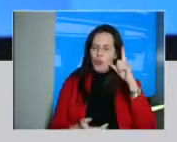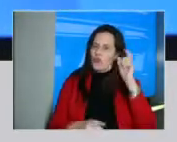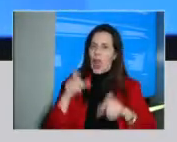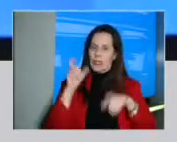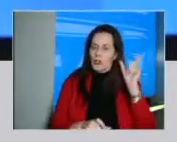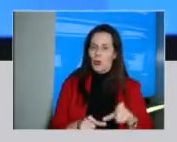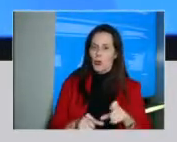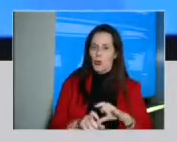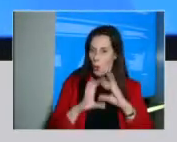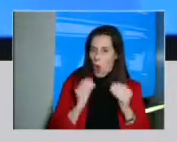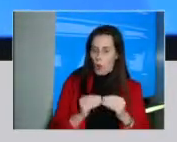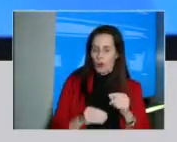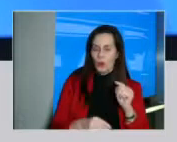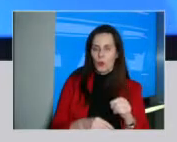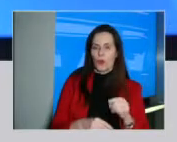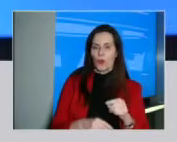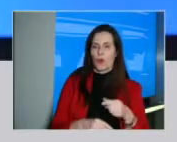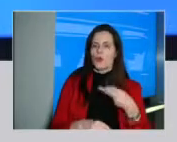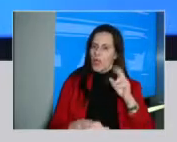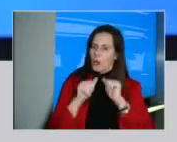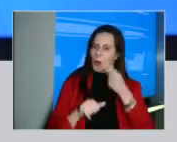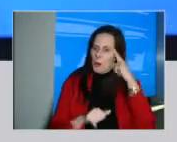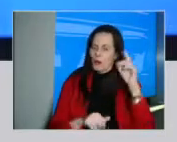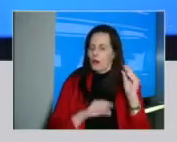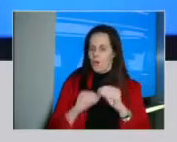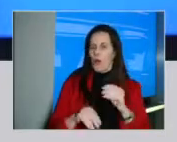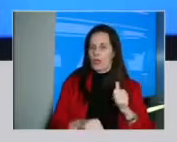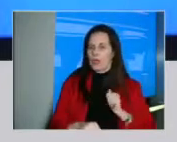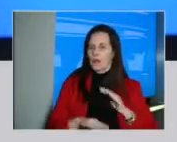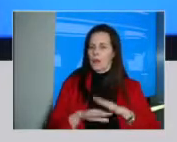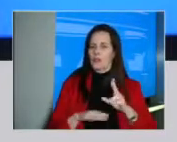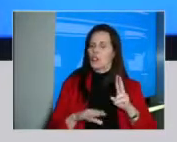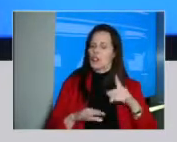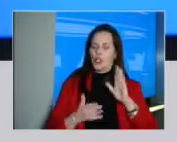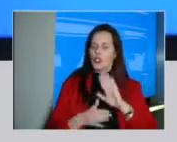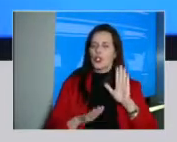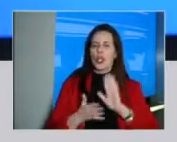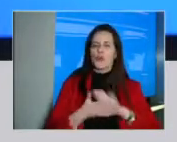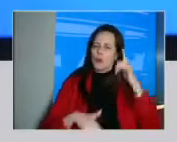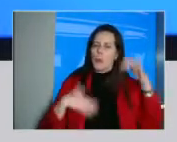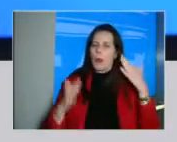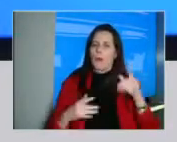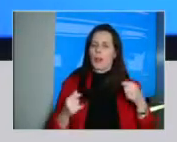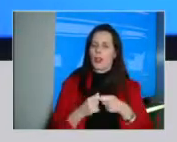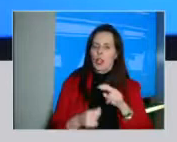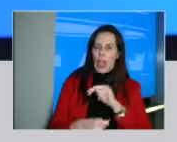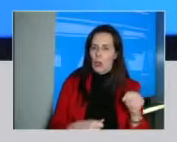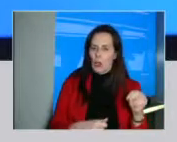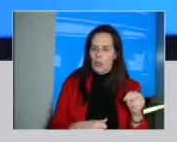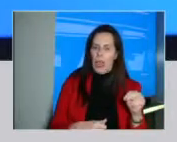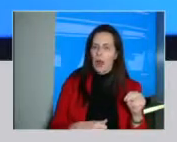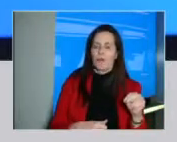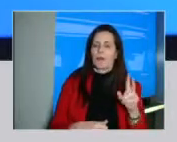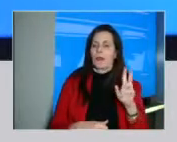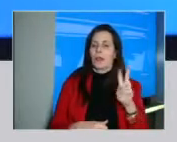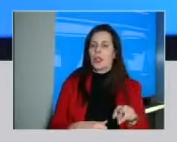שהציבור בכללו הוא הרבה יותר תומך ברעיון של לעבור לצבא המקצועי. יש פשוט בלבול בעם בקשר לסוגיה הזאת.